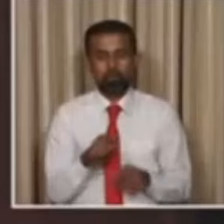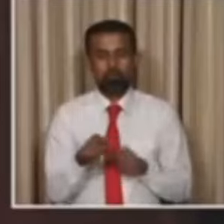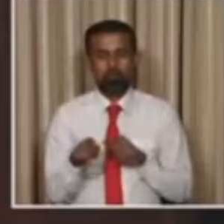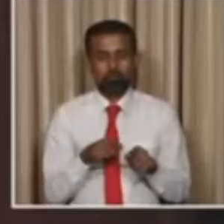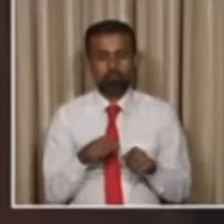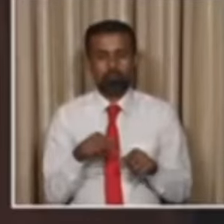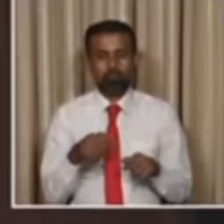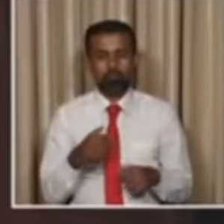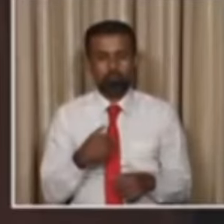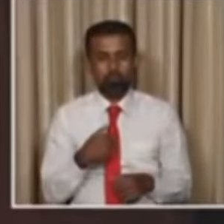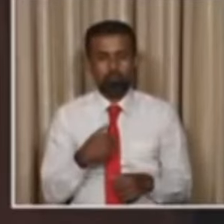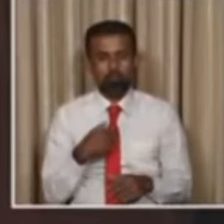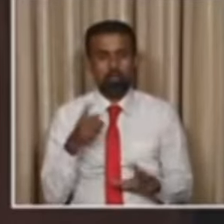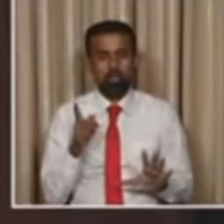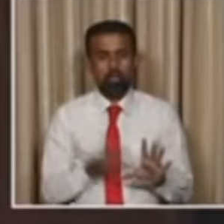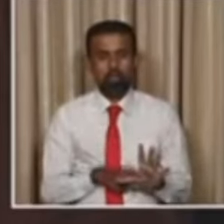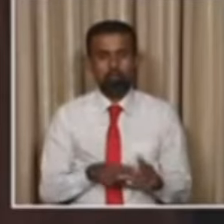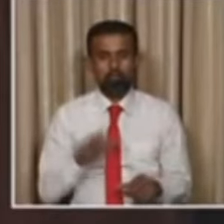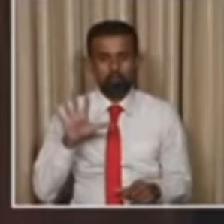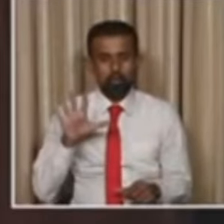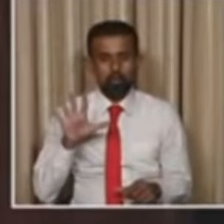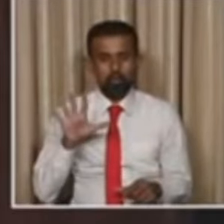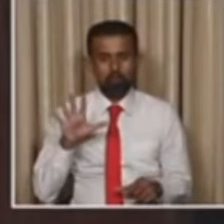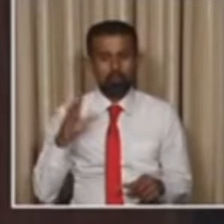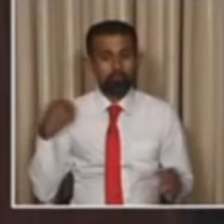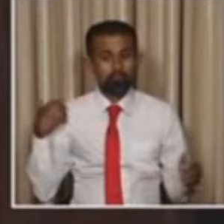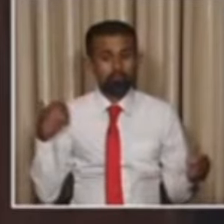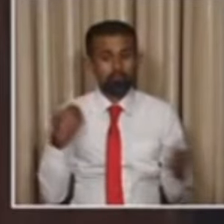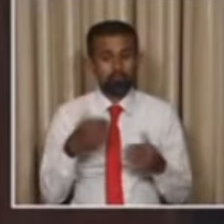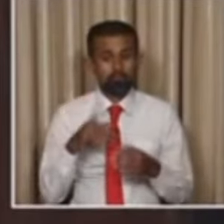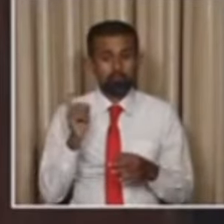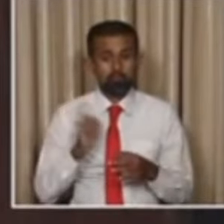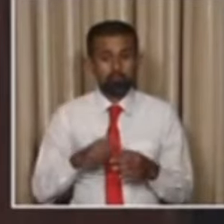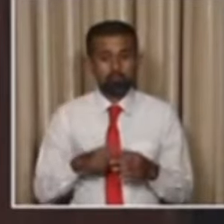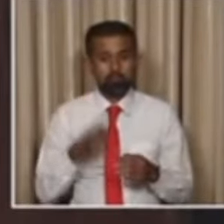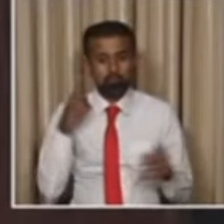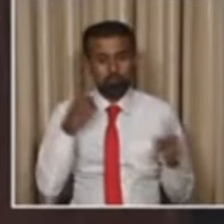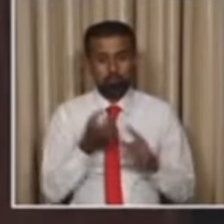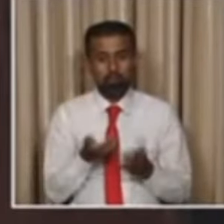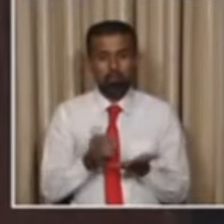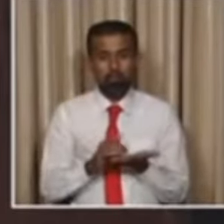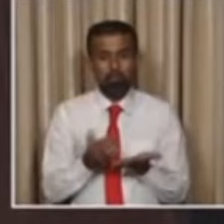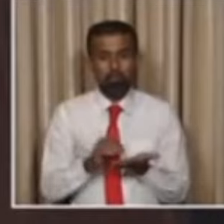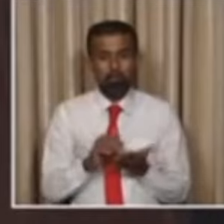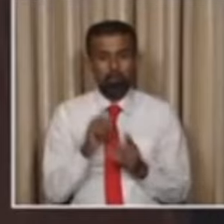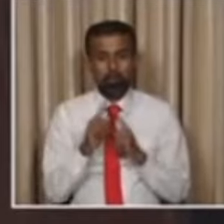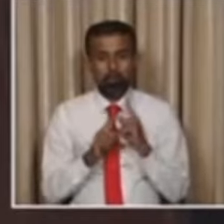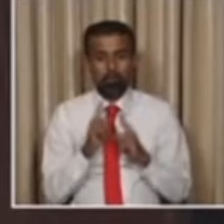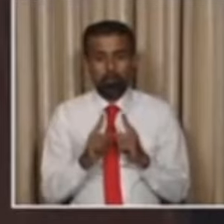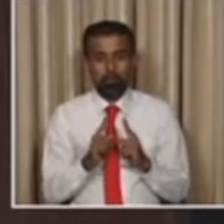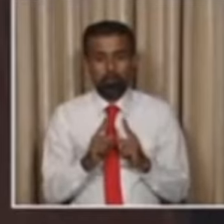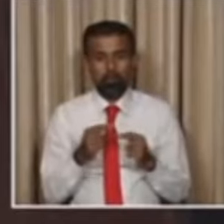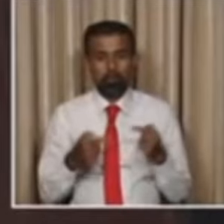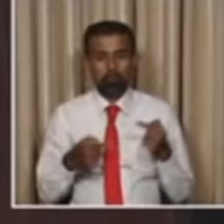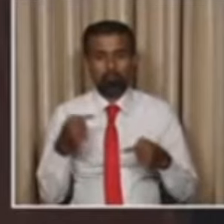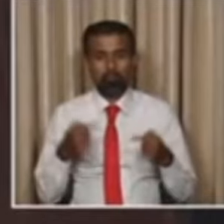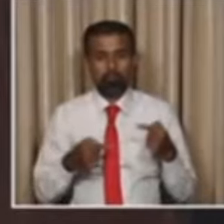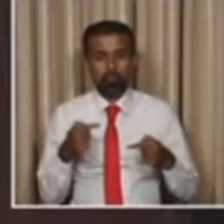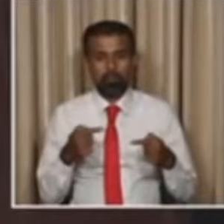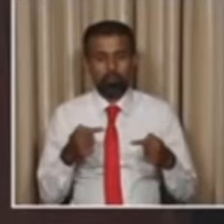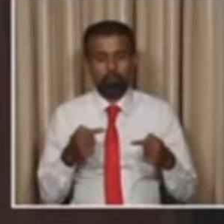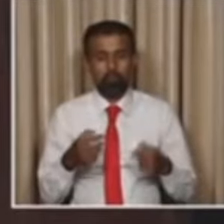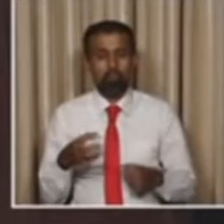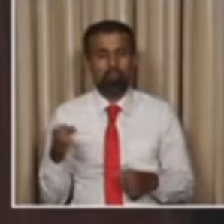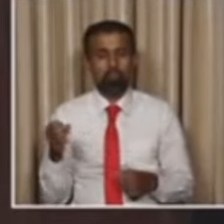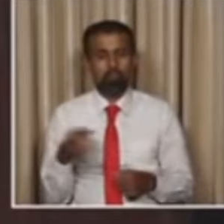දන්නේ වසර පහක් තිස්සේ ඇදිච්ච කාරණාවක් පිළිබඳ නැවත නැවත අපි සාකච්ඡා කරන නැත්නම් විවාද කරන දිනයක්